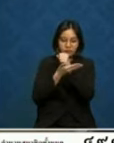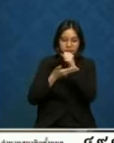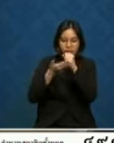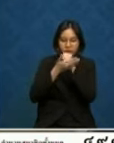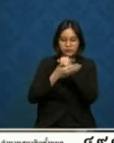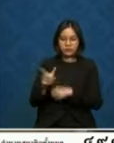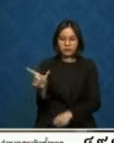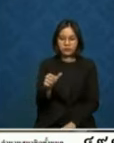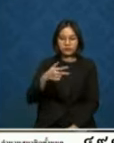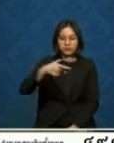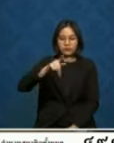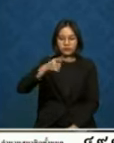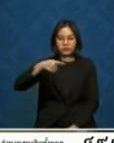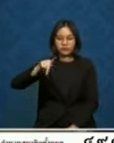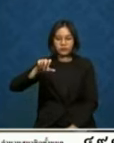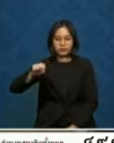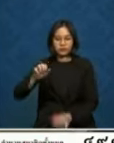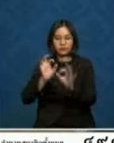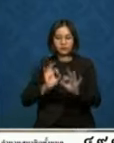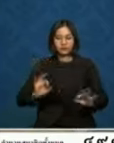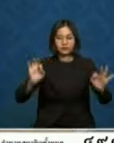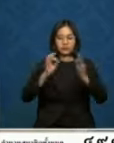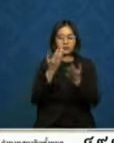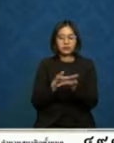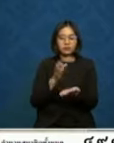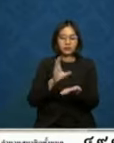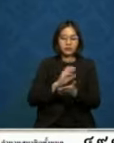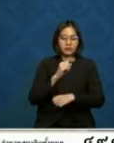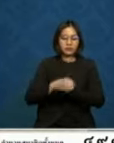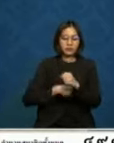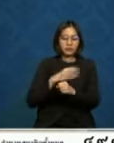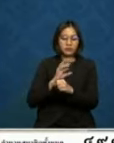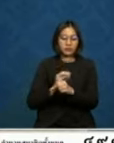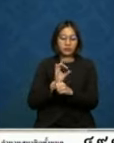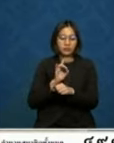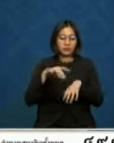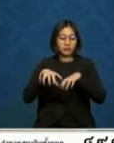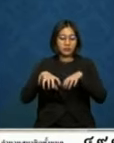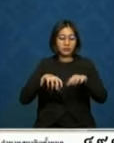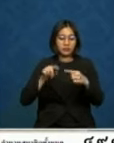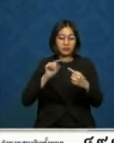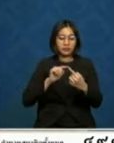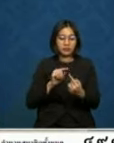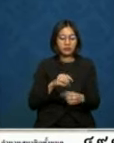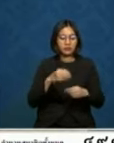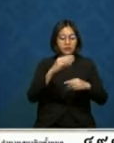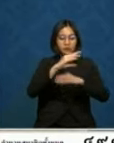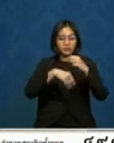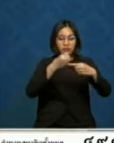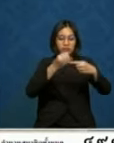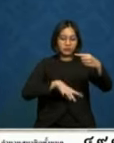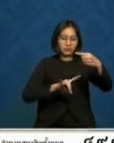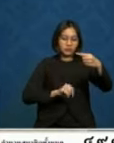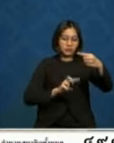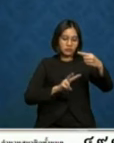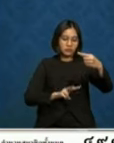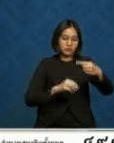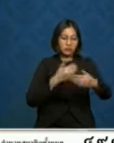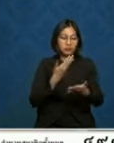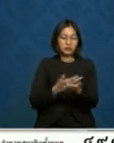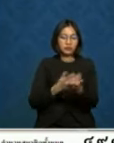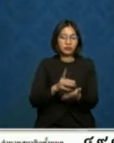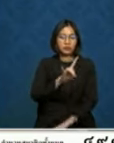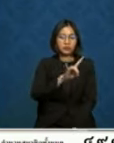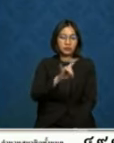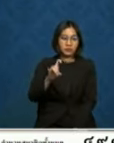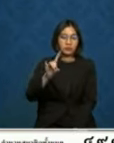นะครับหรือปปส.โดยเฉพาะในงบประมาณปี68ที่มีการจัดสรรให้กับ82โครงการรวมเป็นเงินกว่า